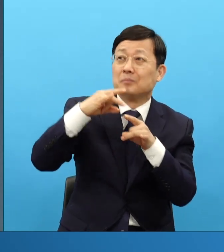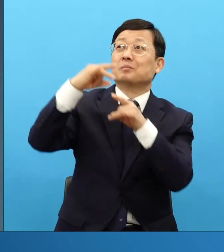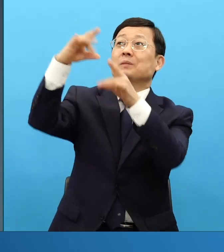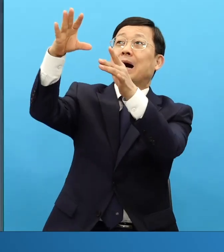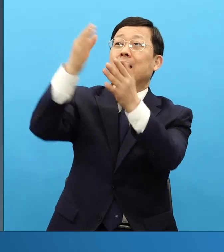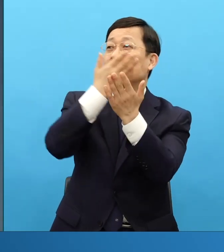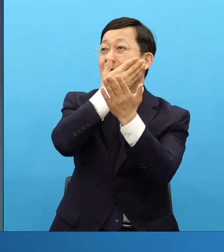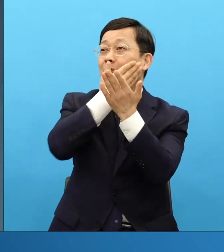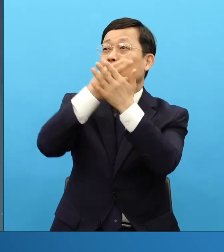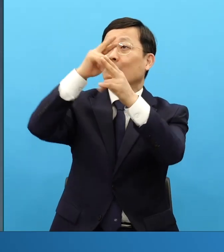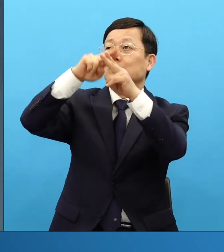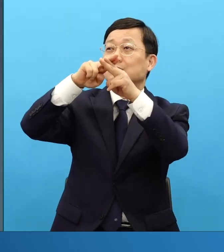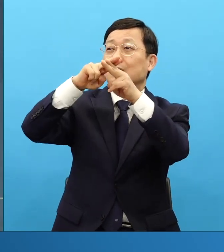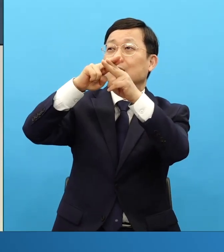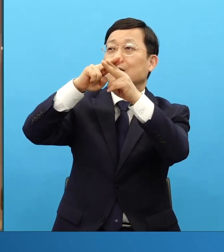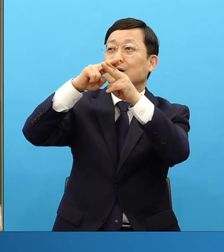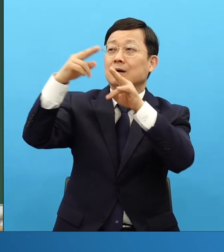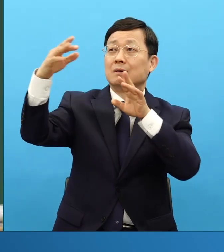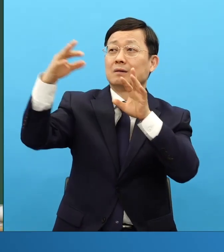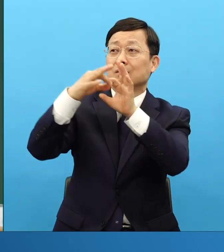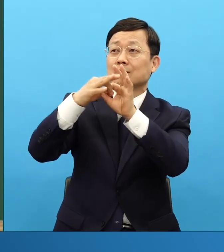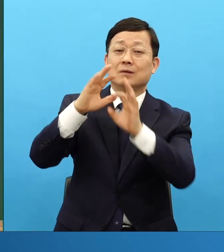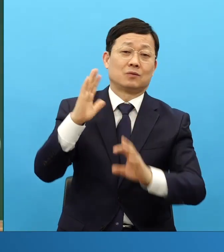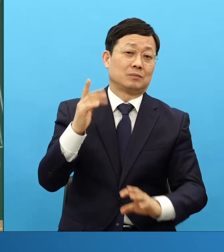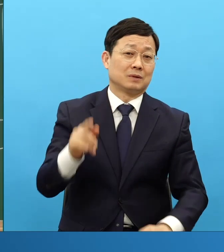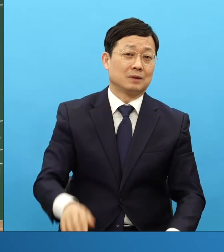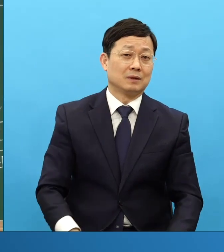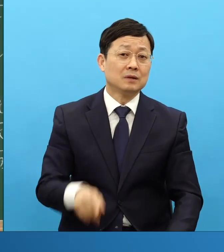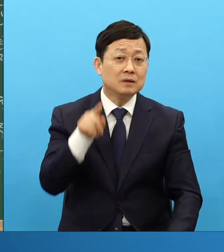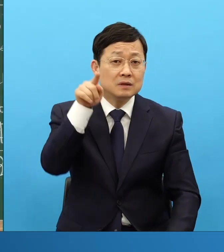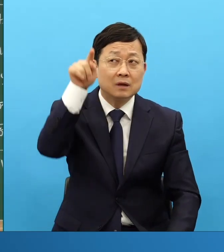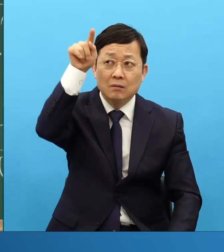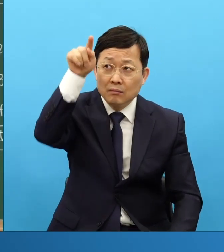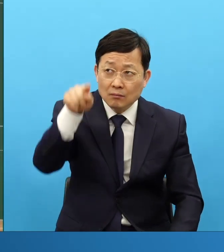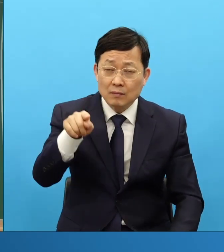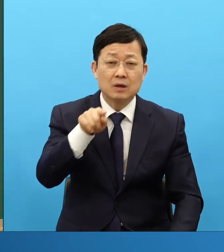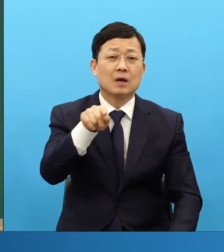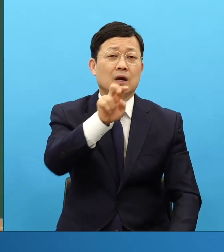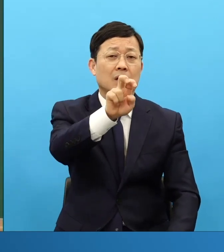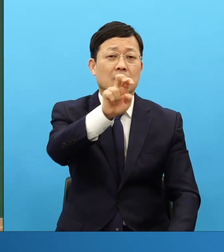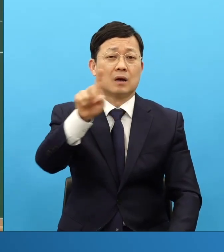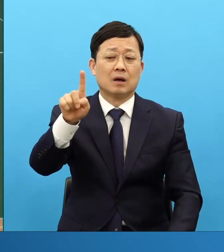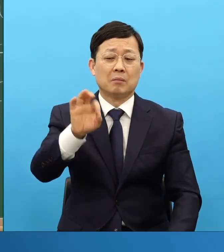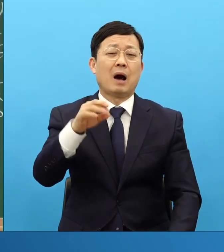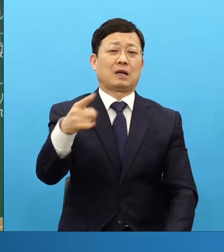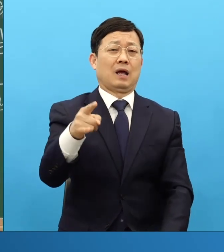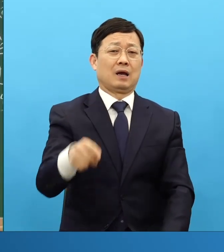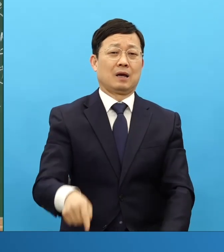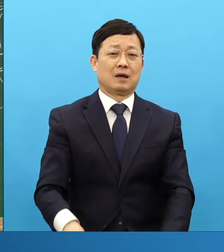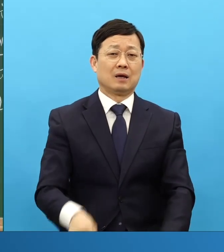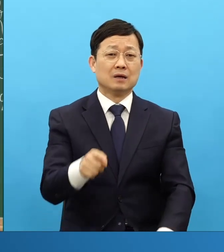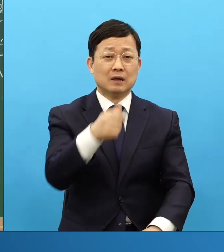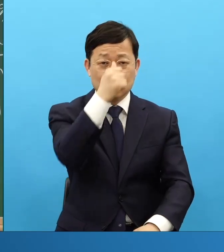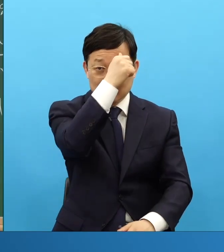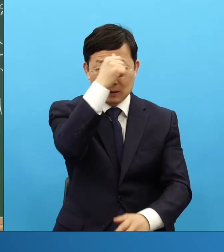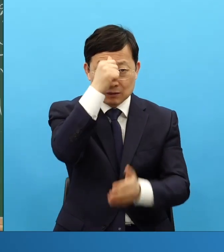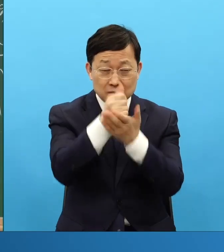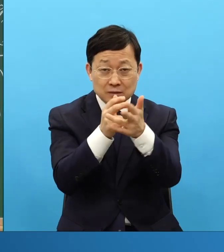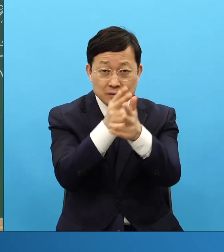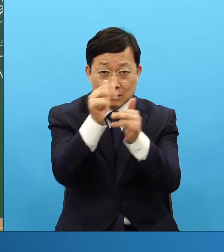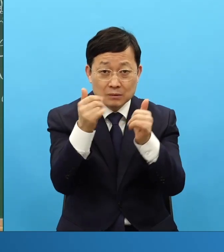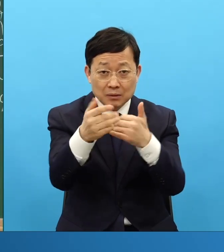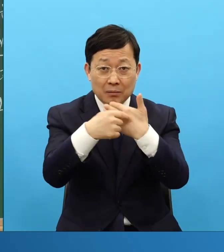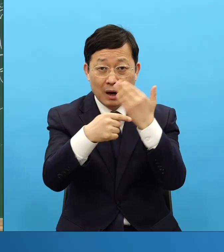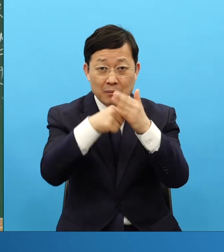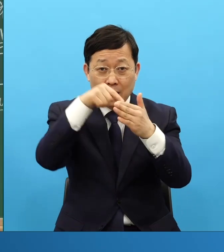throne. 망대입니다. This is the partisan. 그러니까 이걸 우리 중기자분들, 특히 산업인들, 장로님들은 만드셔야 돼요. And so our church